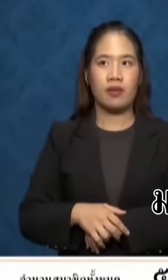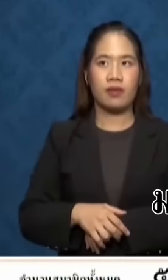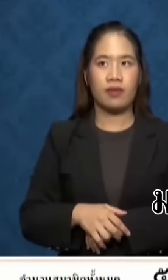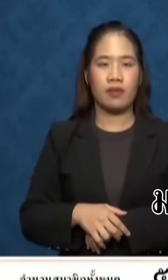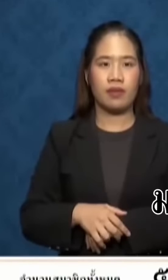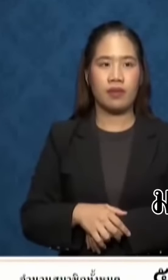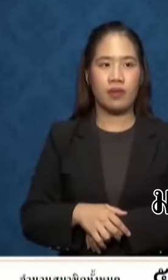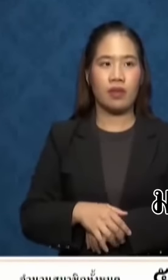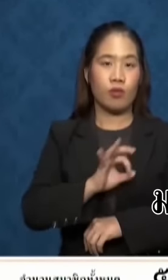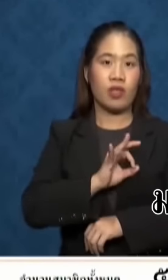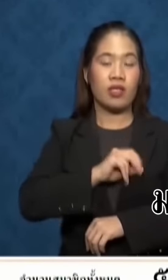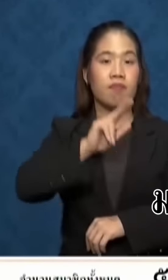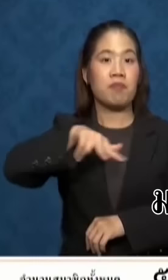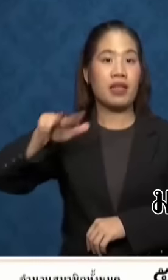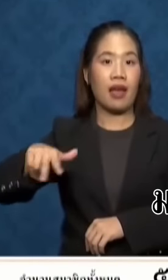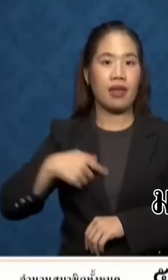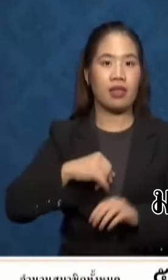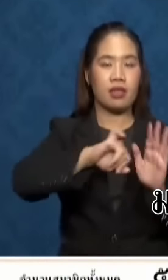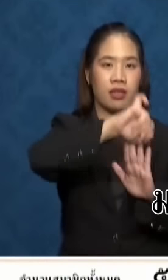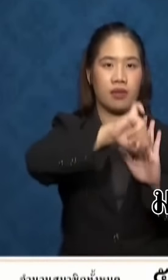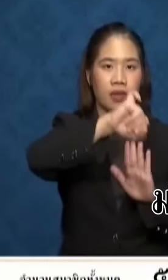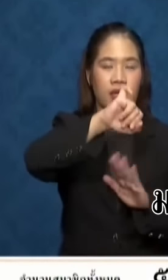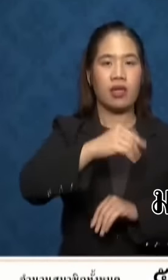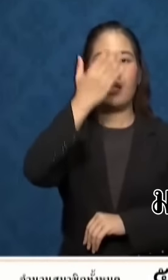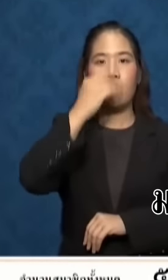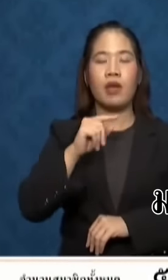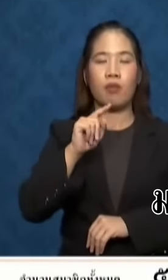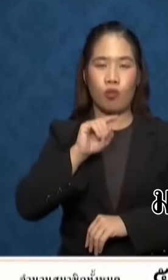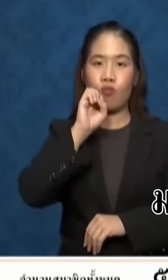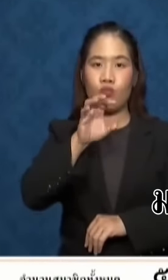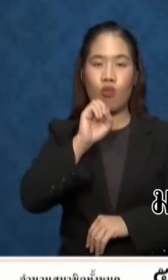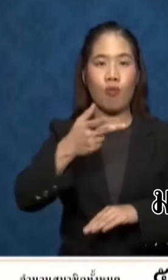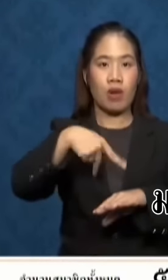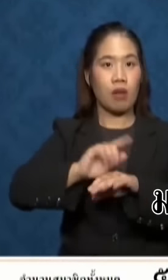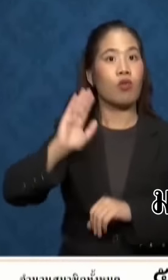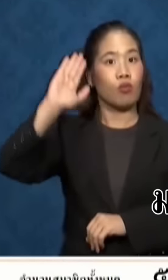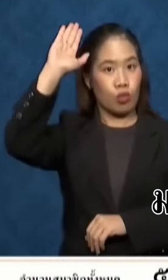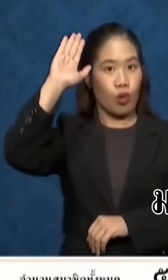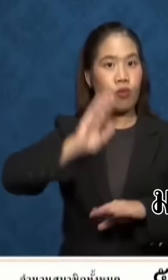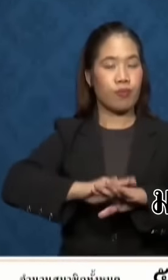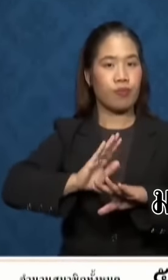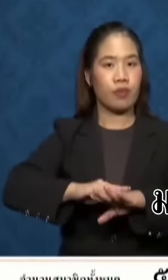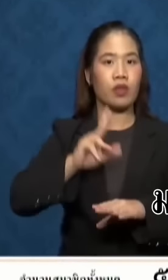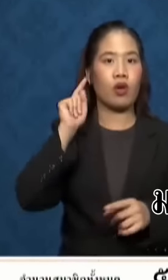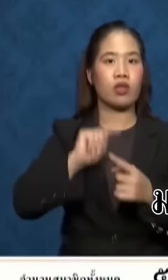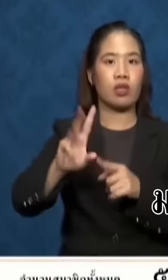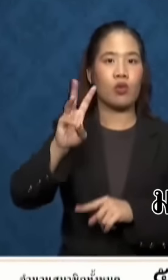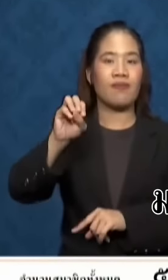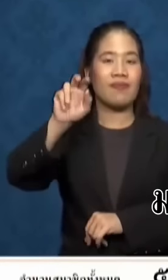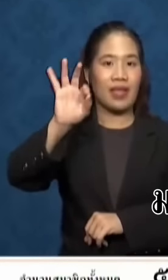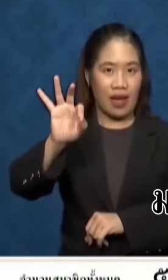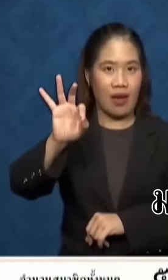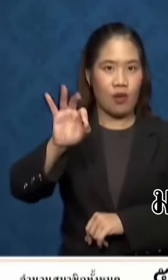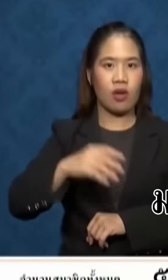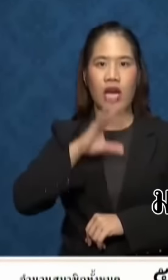สมาชิคยพักเพื่อไทย สอ จะงสถเทีใหม่ ผมต้องเรีนแตทานประทานวกประธูกันตามี้อ 69การอาพิปราย